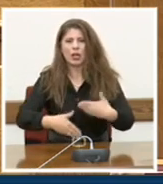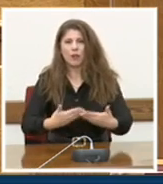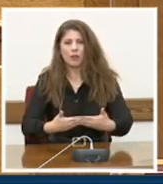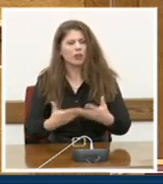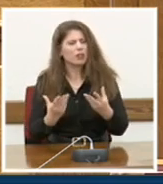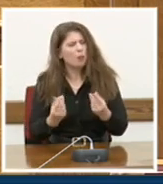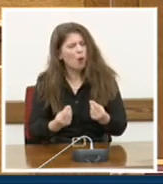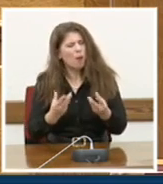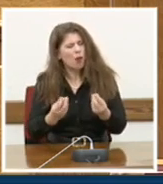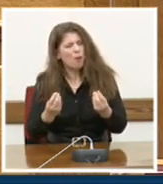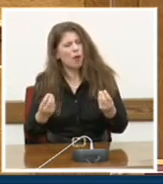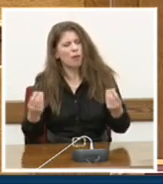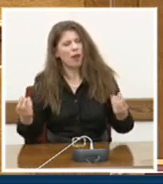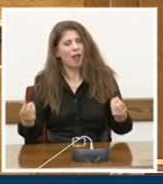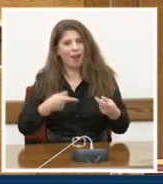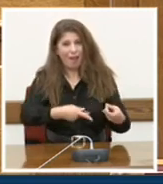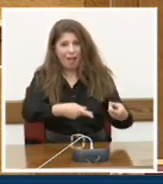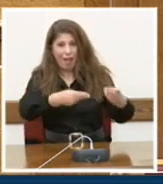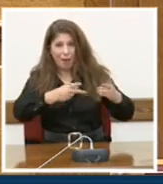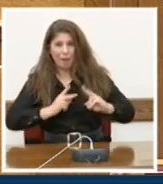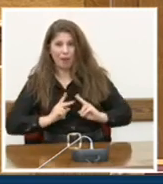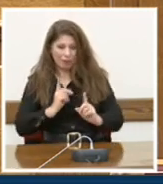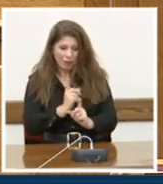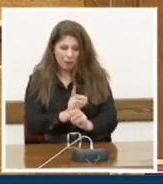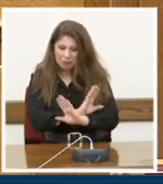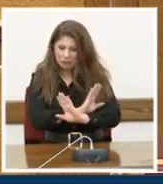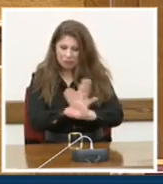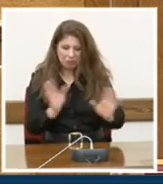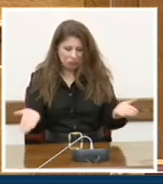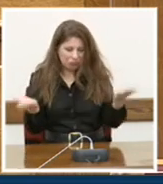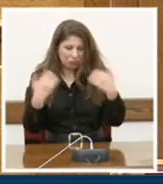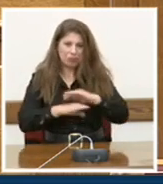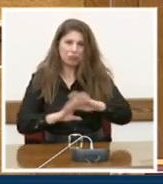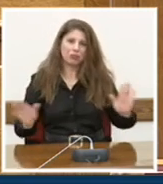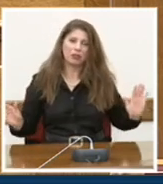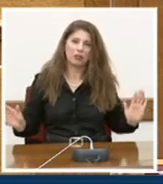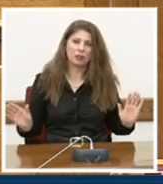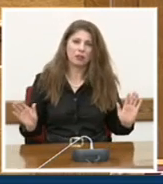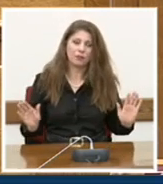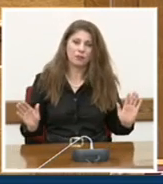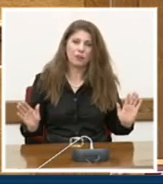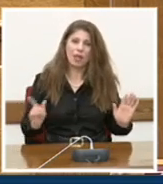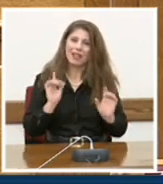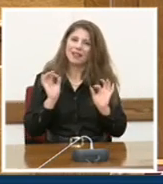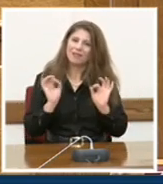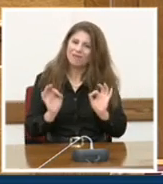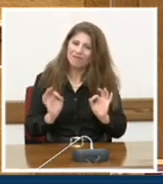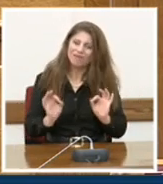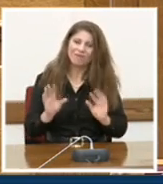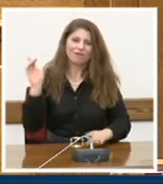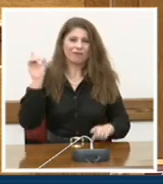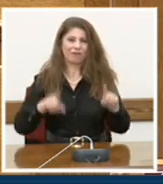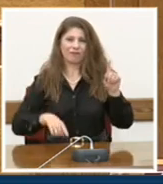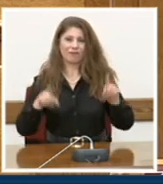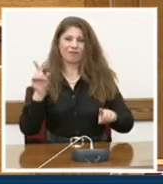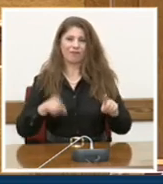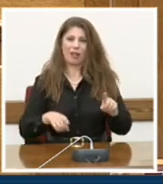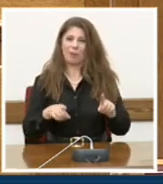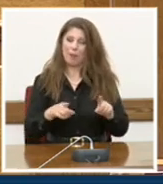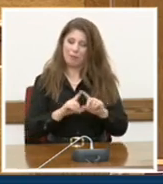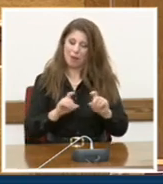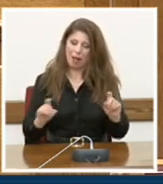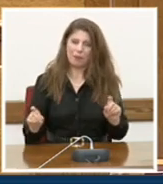πάρουμε συγκεκριμένες απαντήσεις. Είναι χαρακτηριστικές όμως ορισμένες τοποθετήσεις,